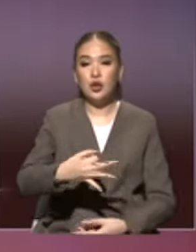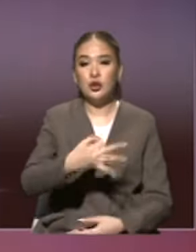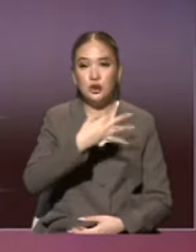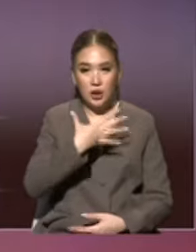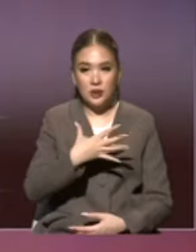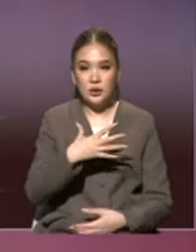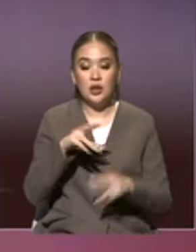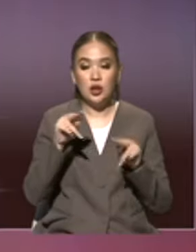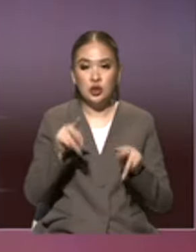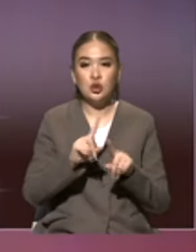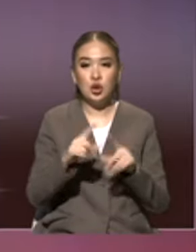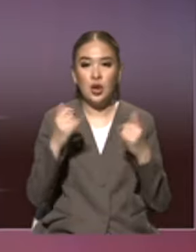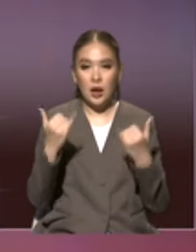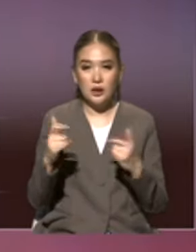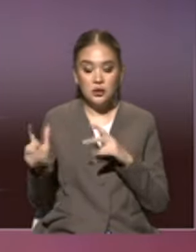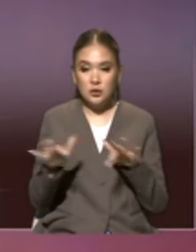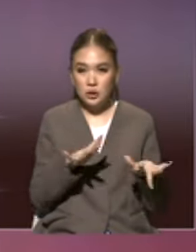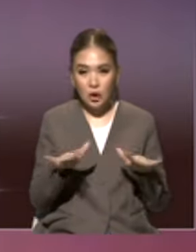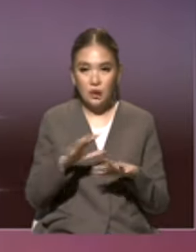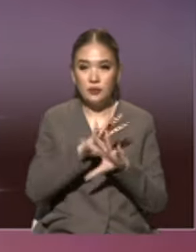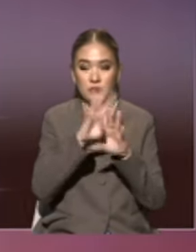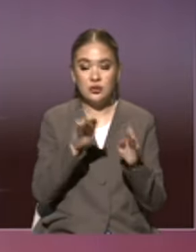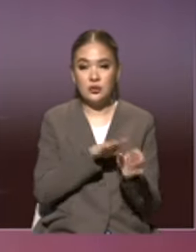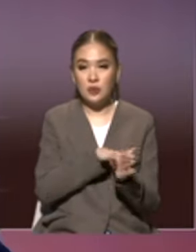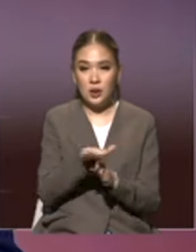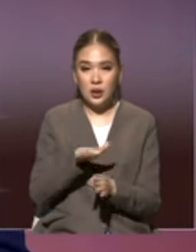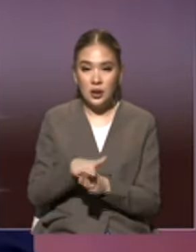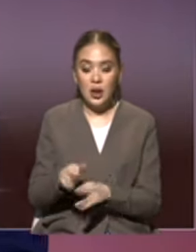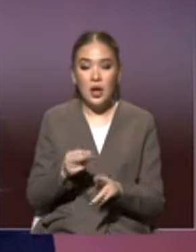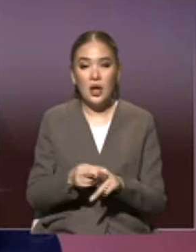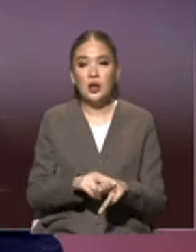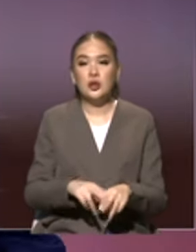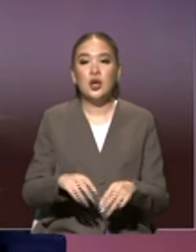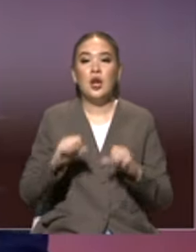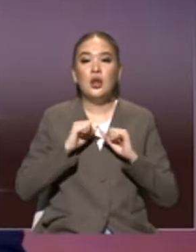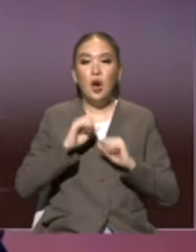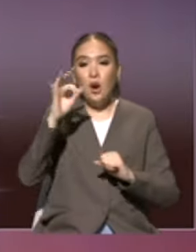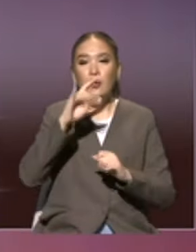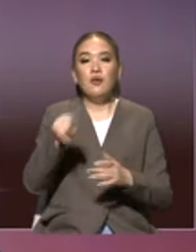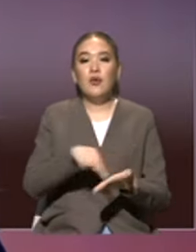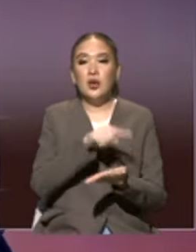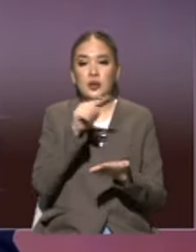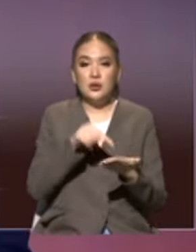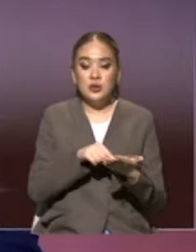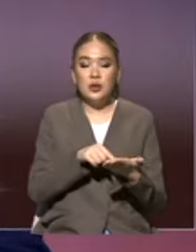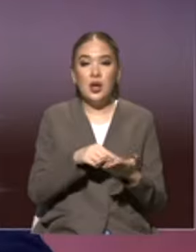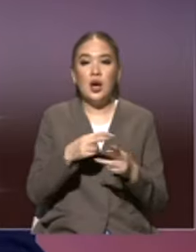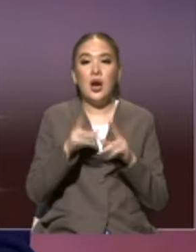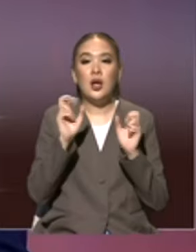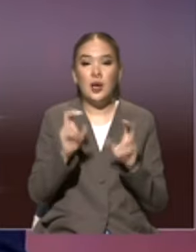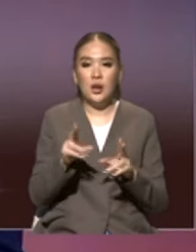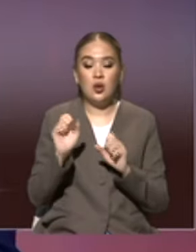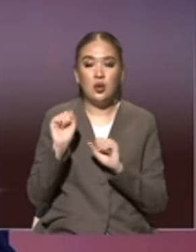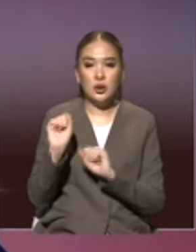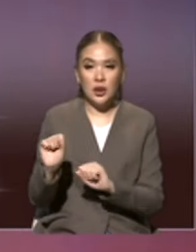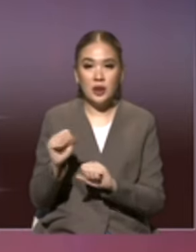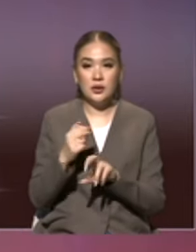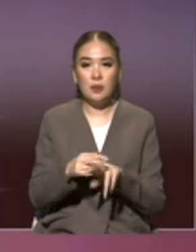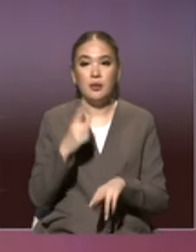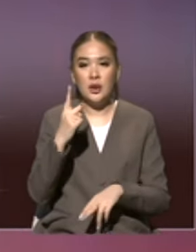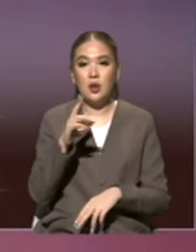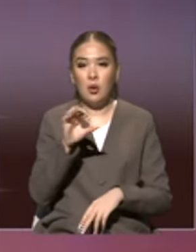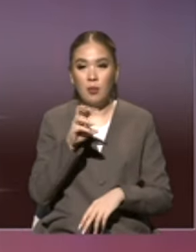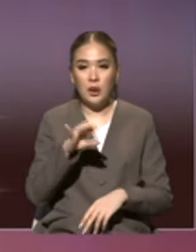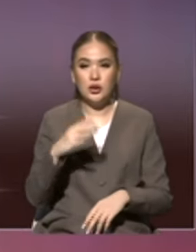Бүгінгі істелініп жатқан тірліктер, бүгін ол жоқ, нақты осындай тәуекелдерден сол сұраққа жауап беріңіздерші. Тәуекелдерден қалай қорғалған мысалға? Бір компания төрт